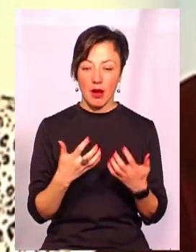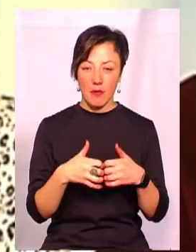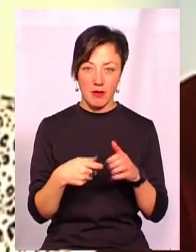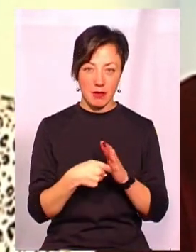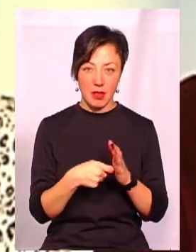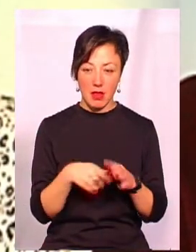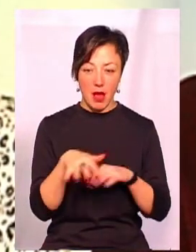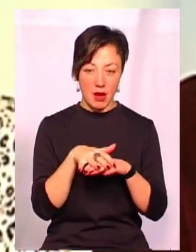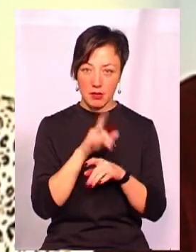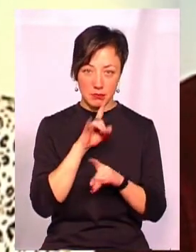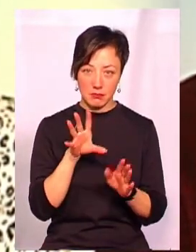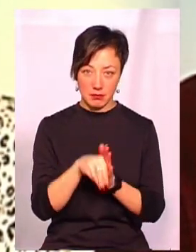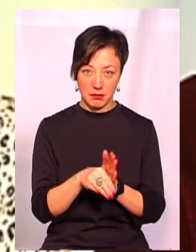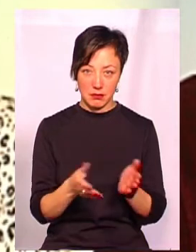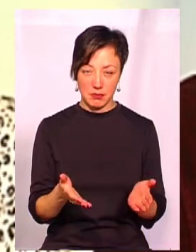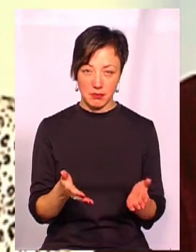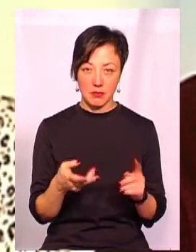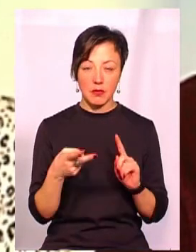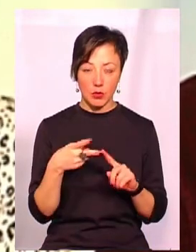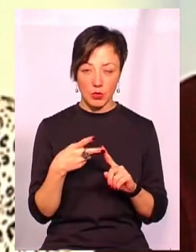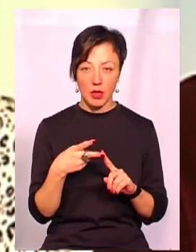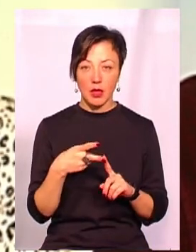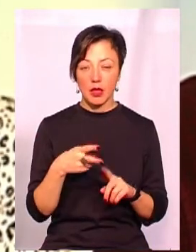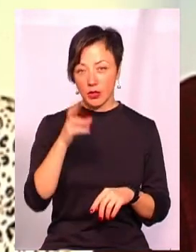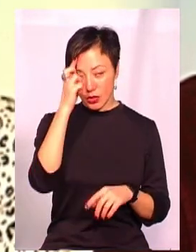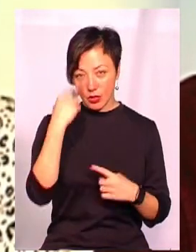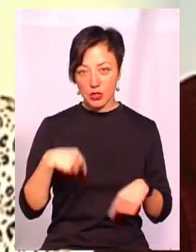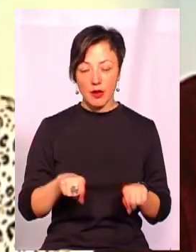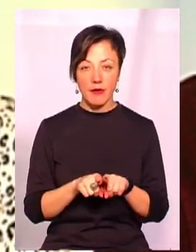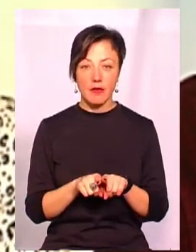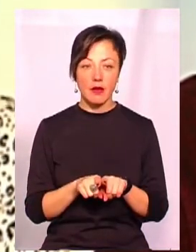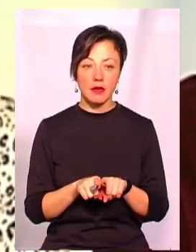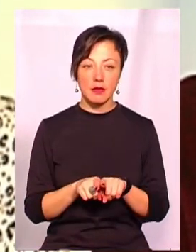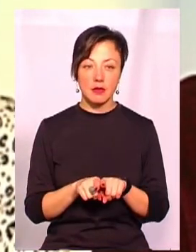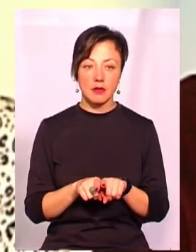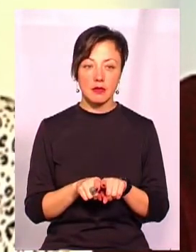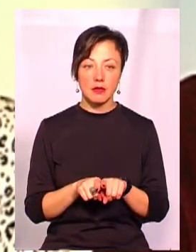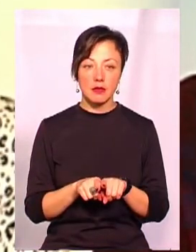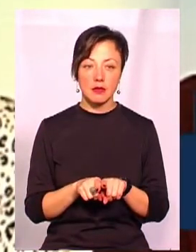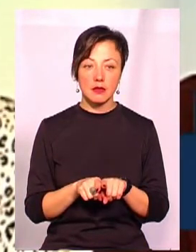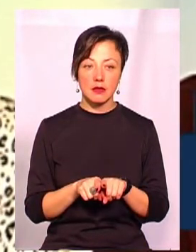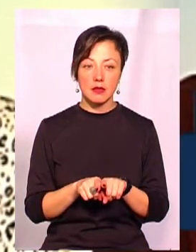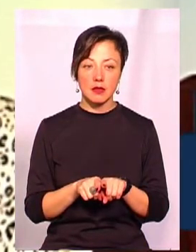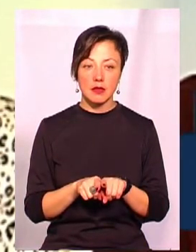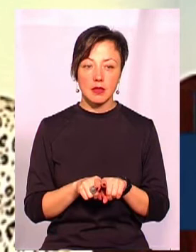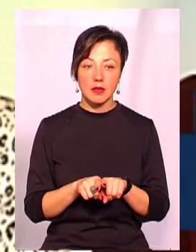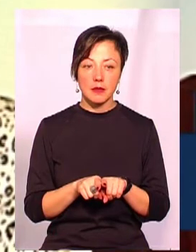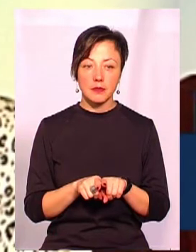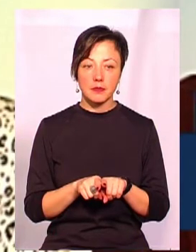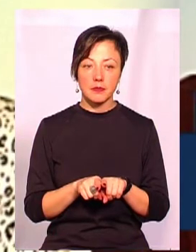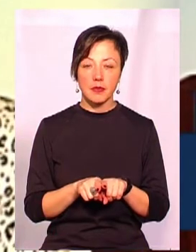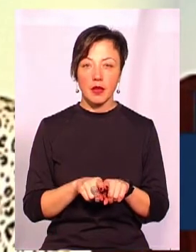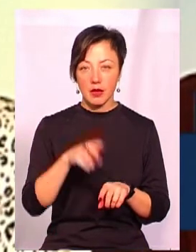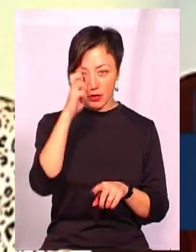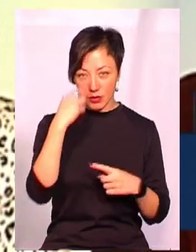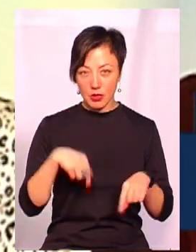це раз. Друге, значить, по-перше, держава, я розумію, що держава